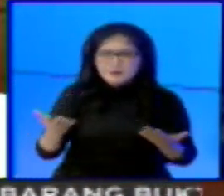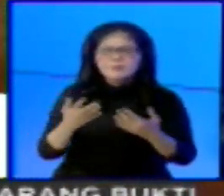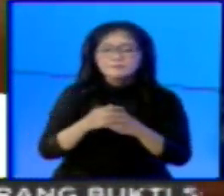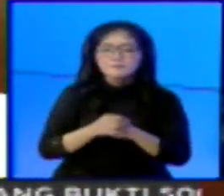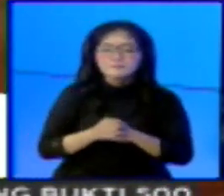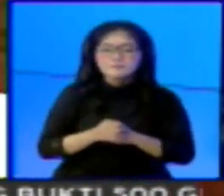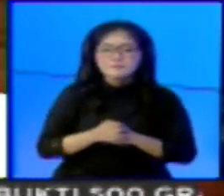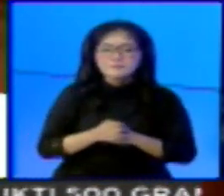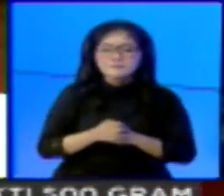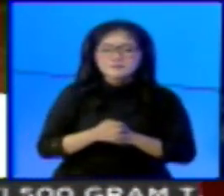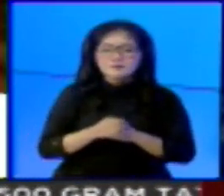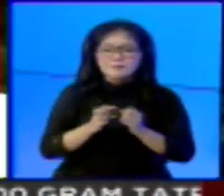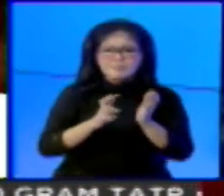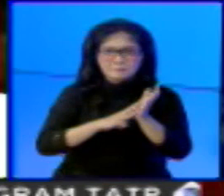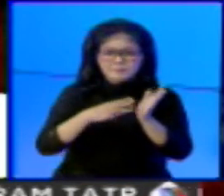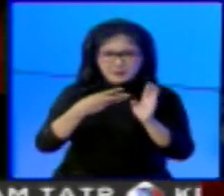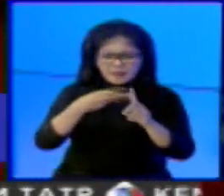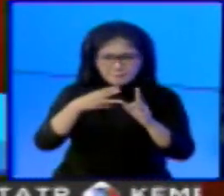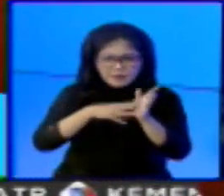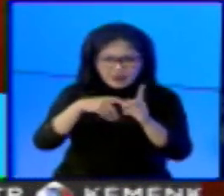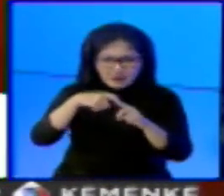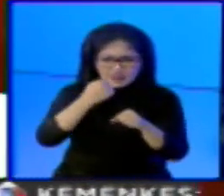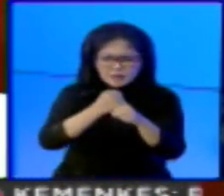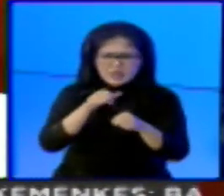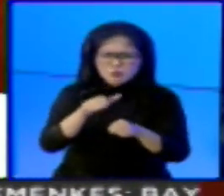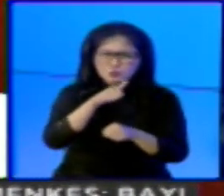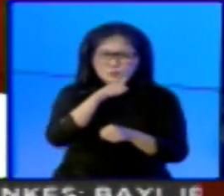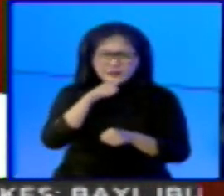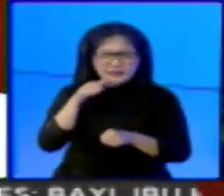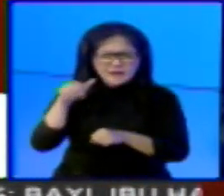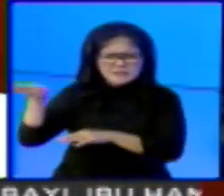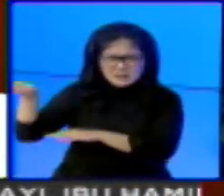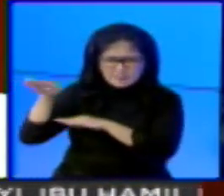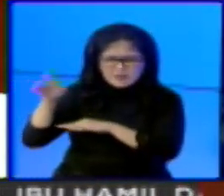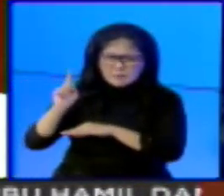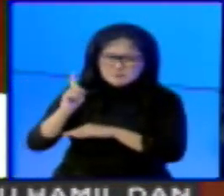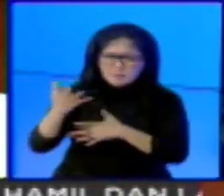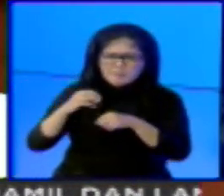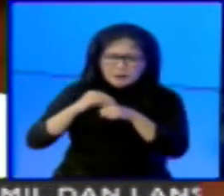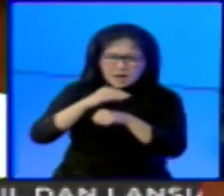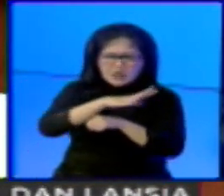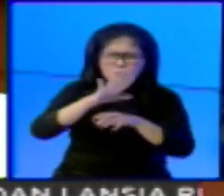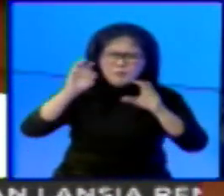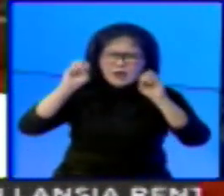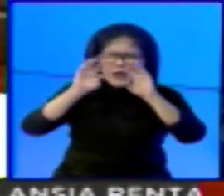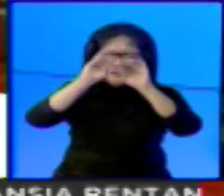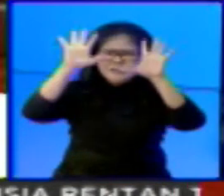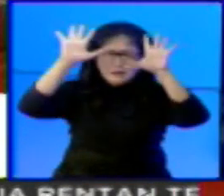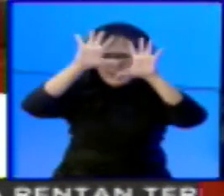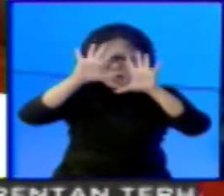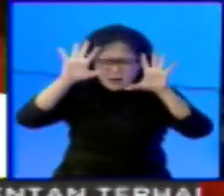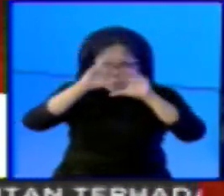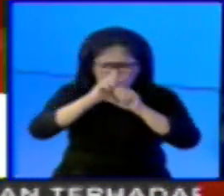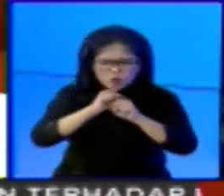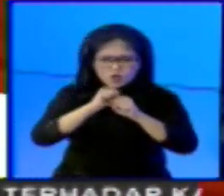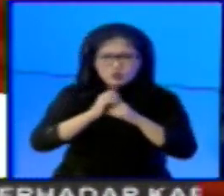BMKG menilai fenomena langit yang menguning hingga memerah di Kabupaten Muara Jambi merupakan dampak asap tebal yang menyelimuti wilayah ini.